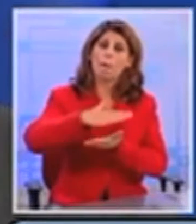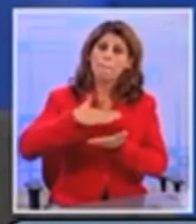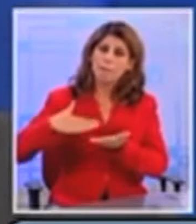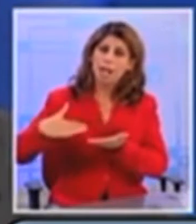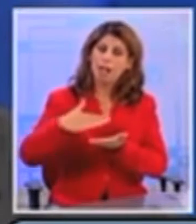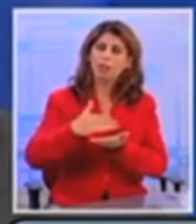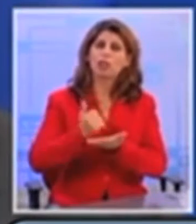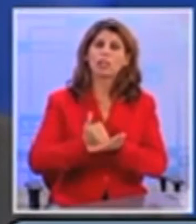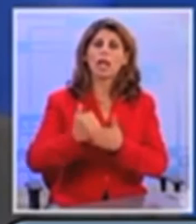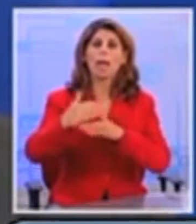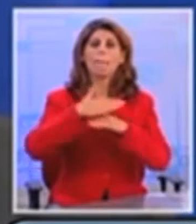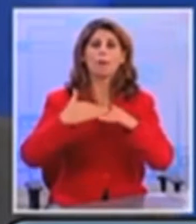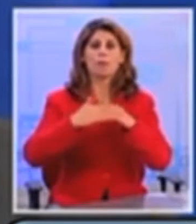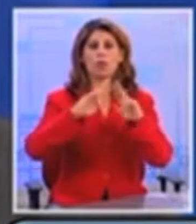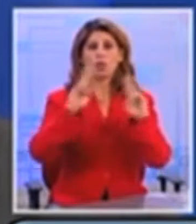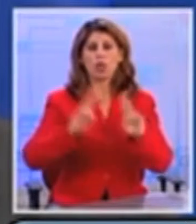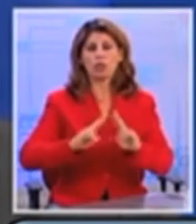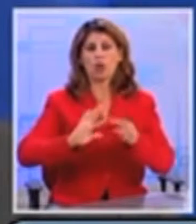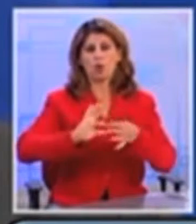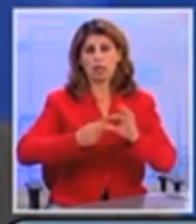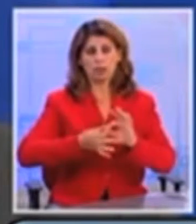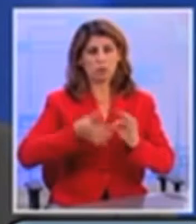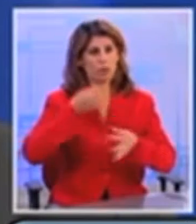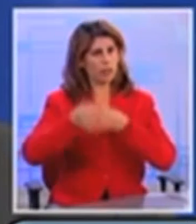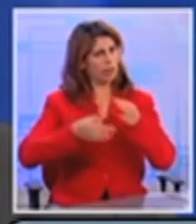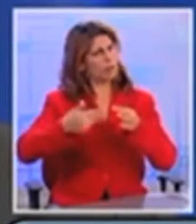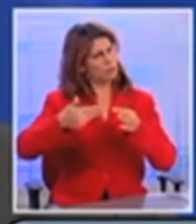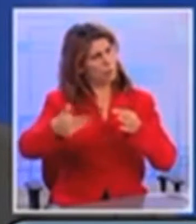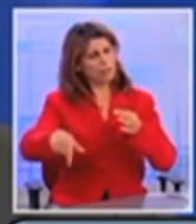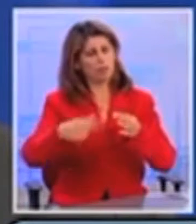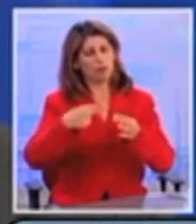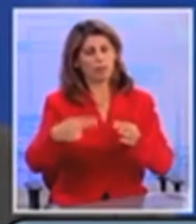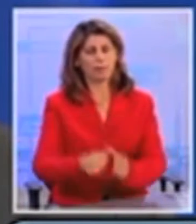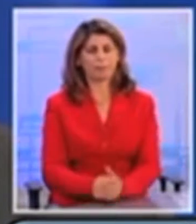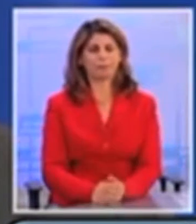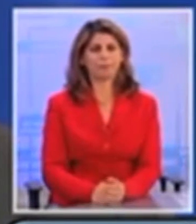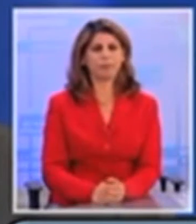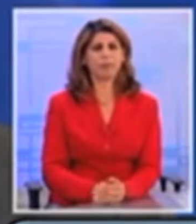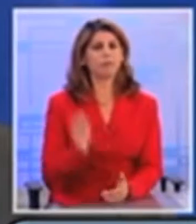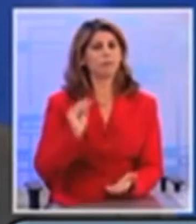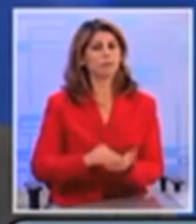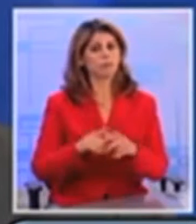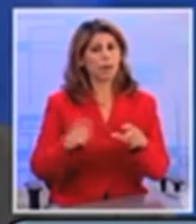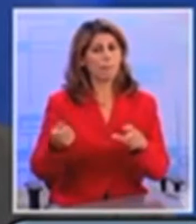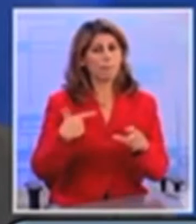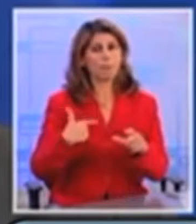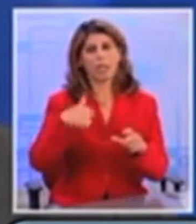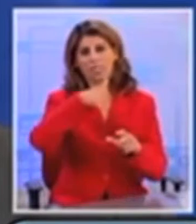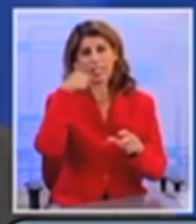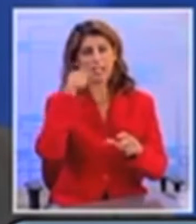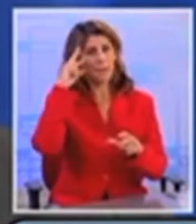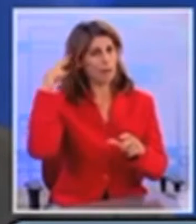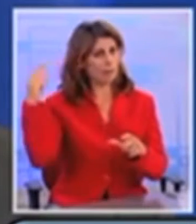mots. Nous avons été également invités à des universités d'été, 4 universités